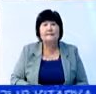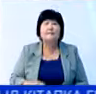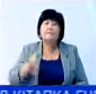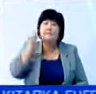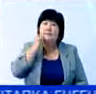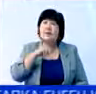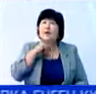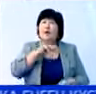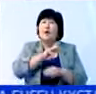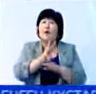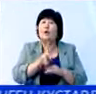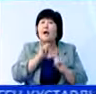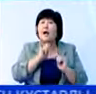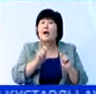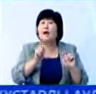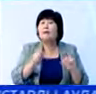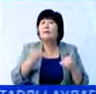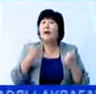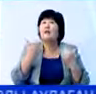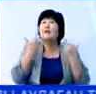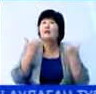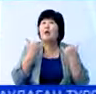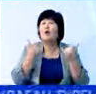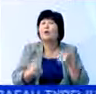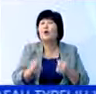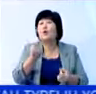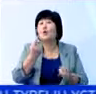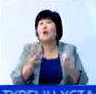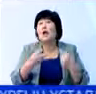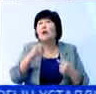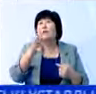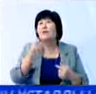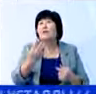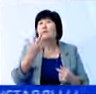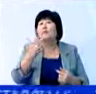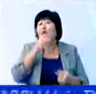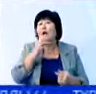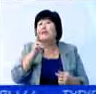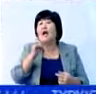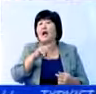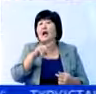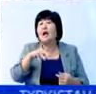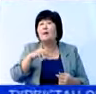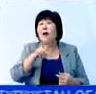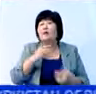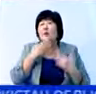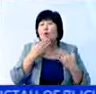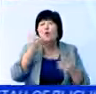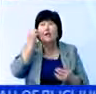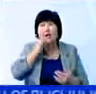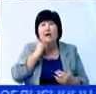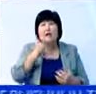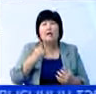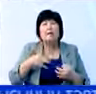Қарттарға құрмет және сияпат, Алла Тағалаға деген құрметтен туындайды деген мешітте бес уақыт намазын оқып, құлшылық жасап жүрген қариялар